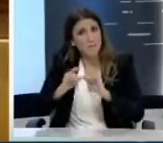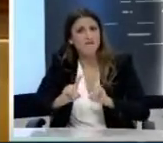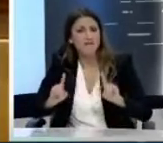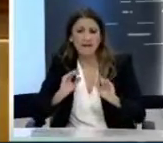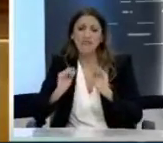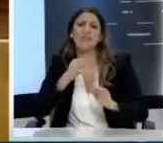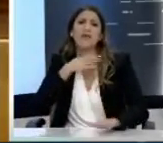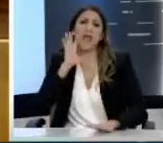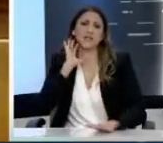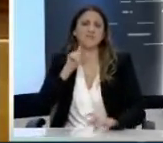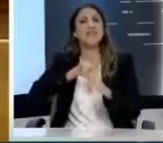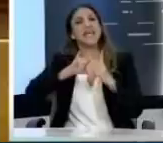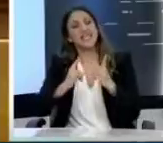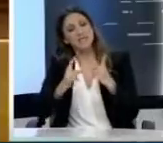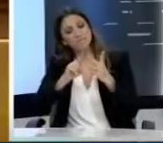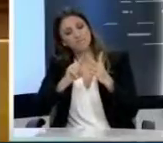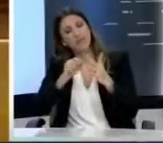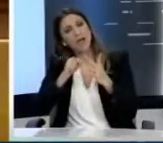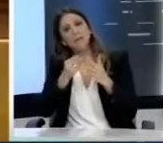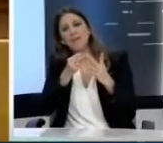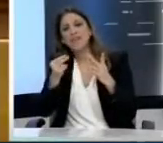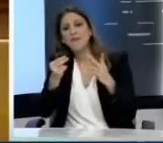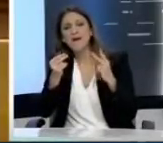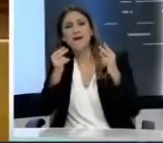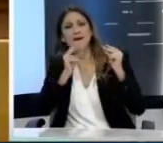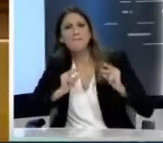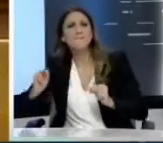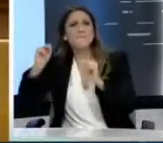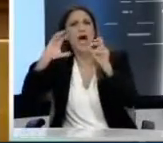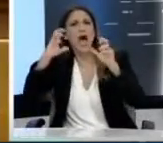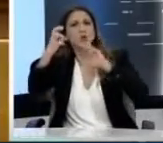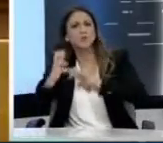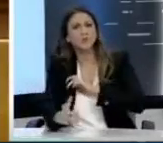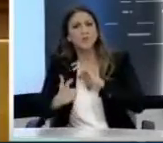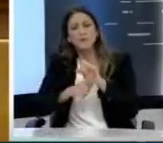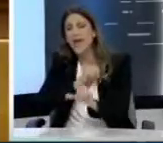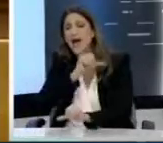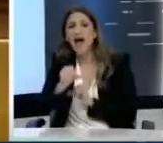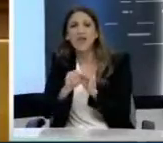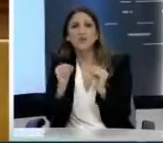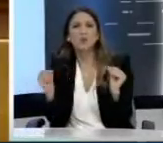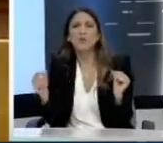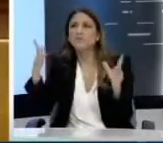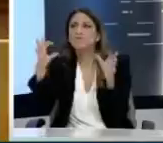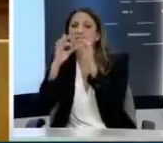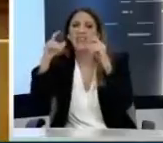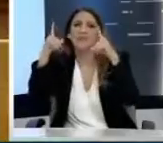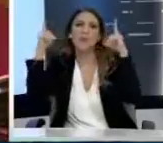εμβάθυνση πολιτική της παγκοσμιοποίησης με δημοκρατία και με δημοκρατικό έλεγχο. Ένα από τα